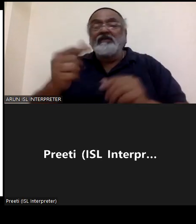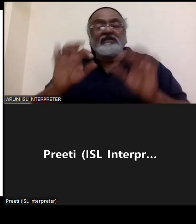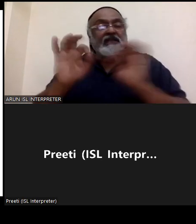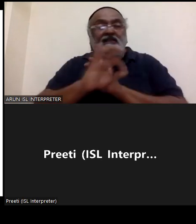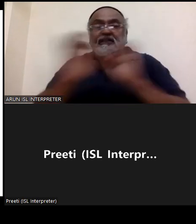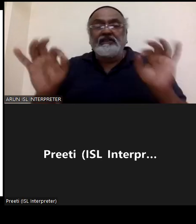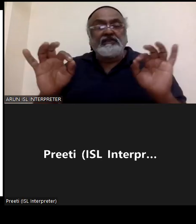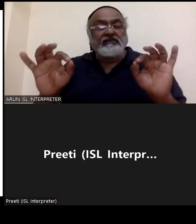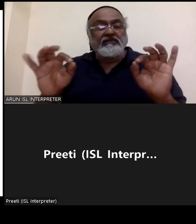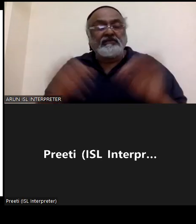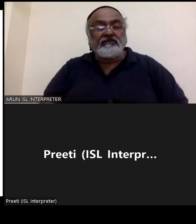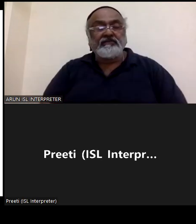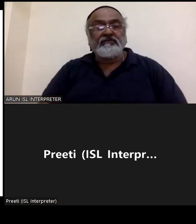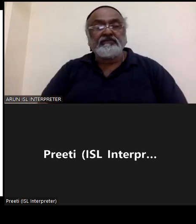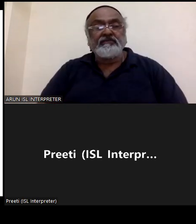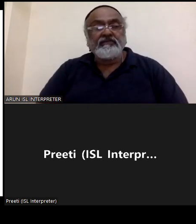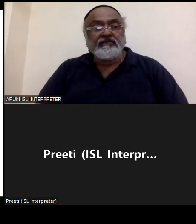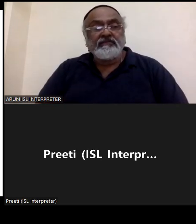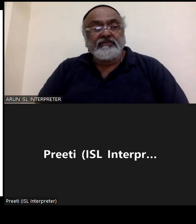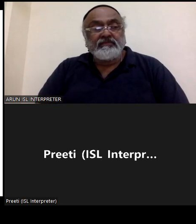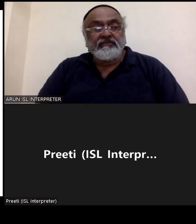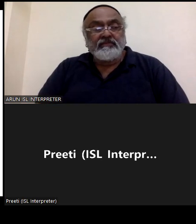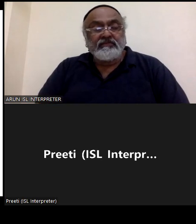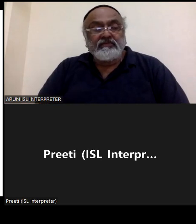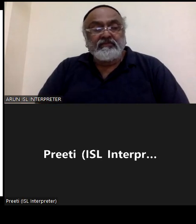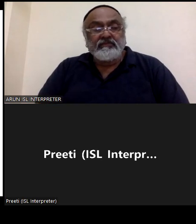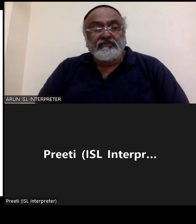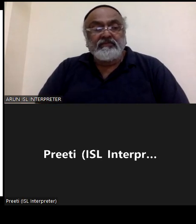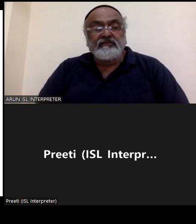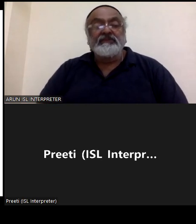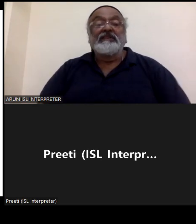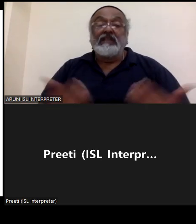नाउ देयर इज अ थर्ड कंस्ट्रेंट,